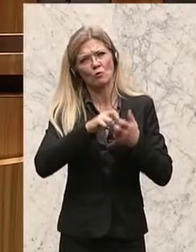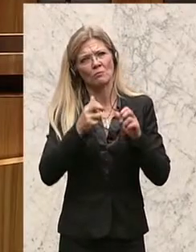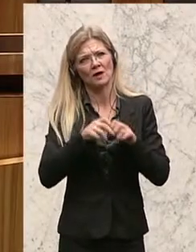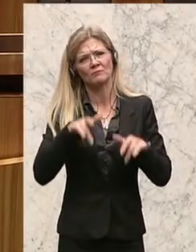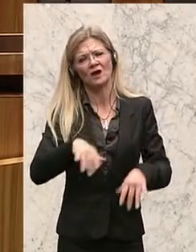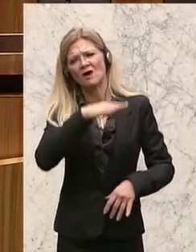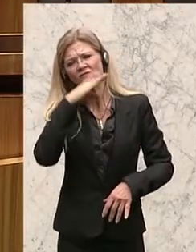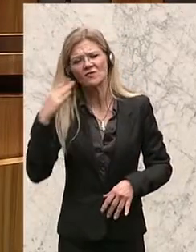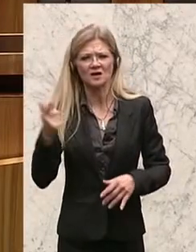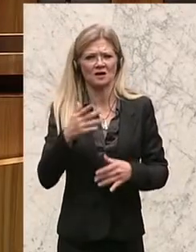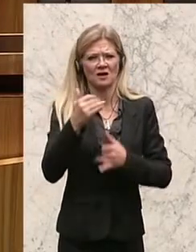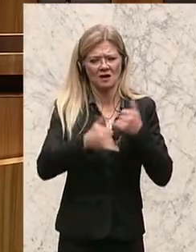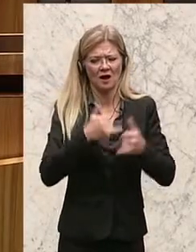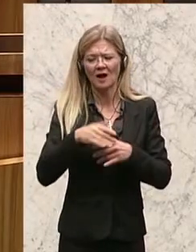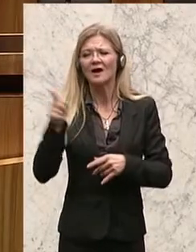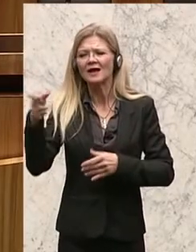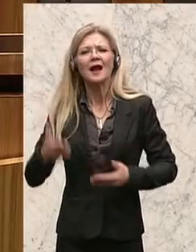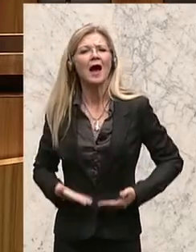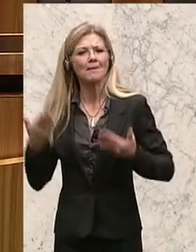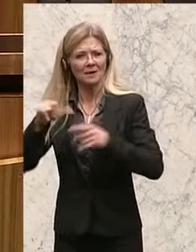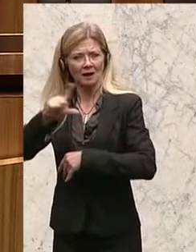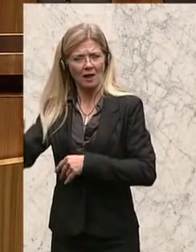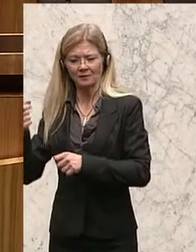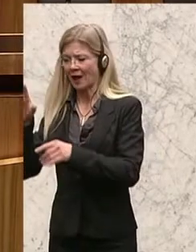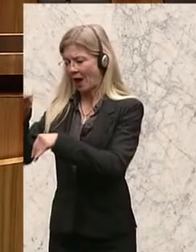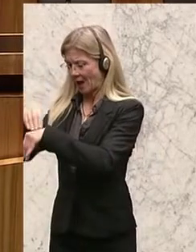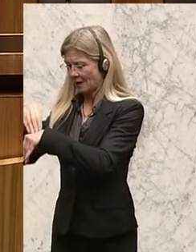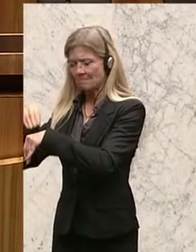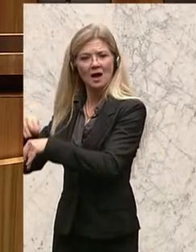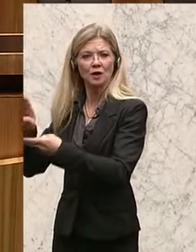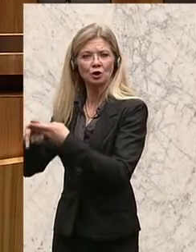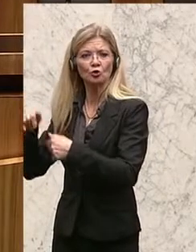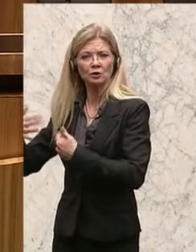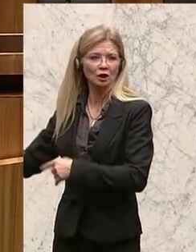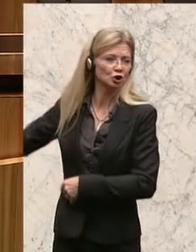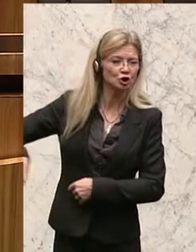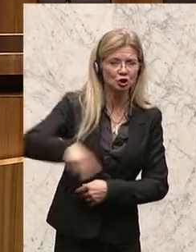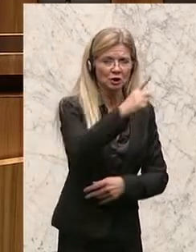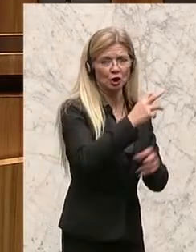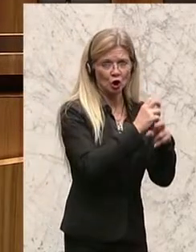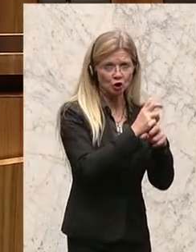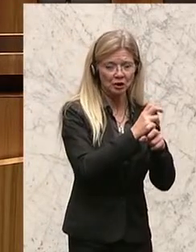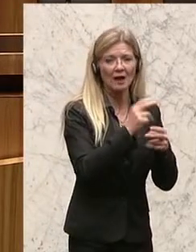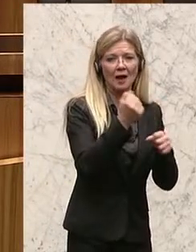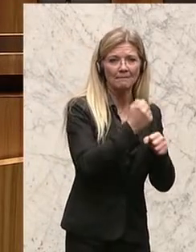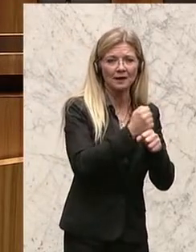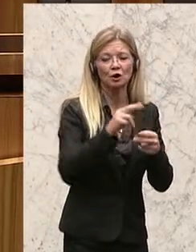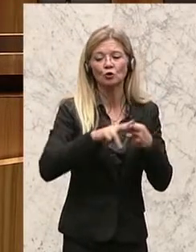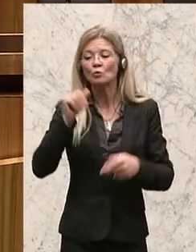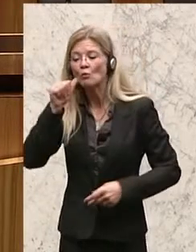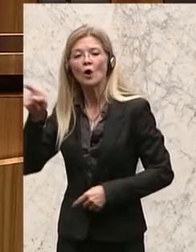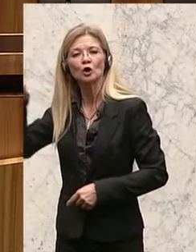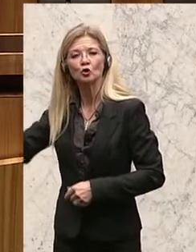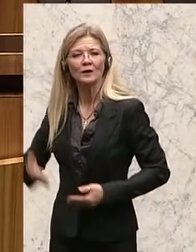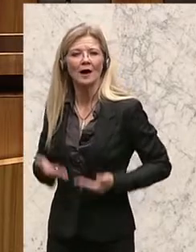Ihrem Heimatland angemeldet, dann werden Sie nach Österreich geschickt, arbeiten hier und am nächsten Tag werden Sie im Heimatland von der Sozialversicherung abgemeldet. Das ist eine Tatsache, das